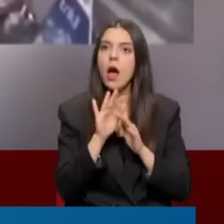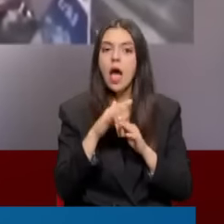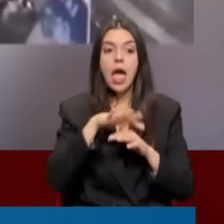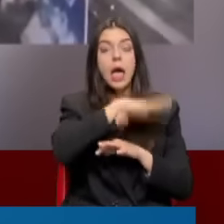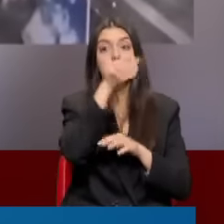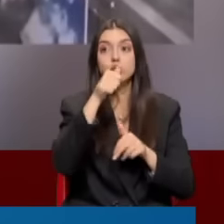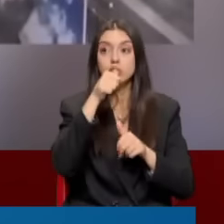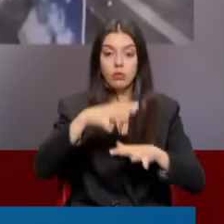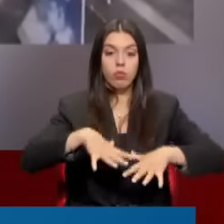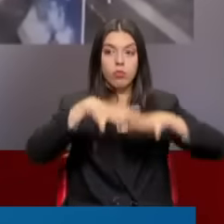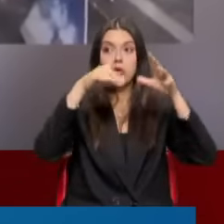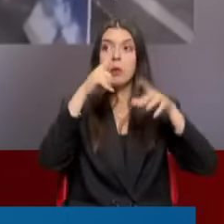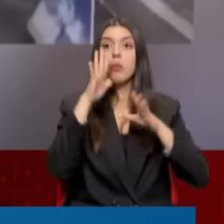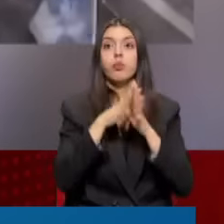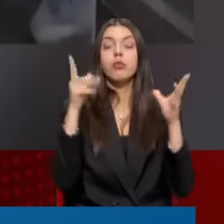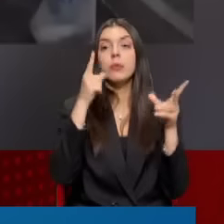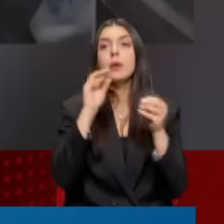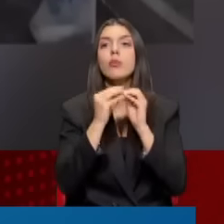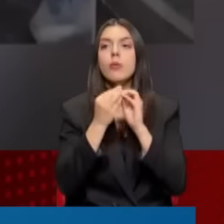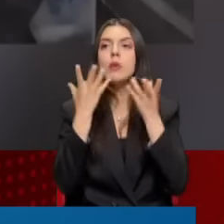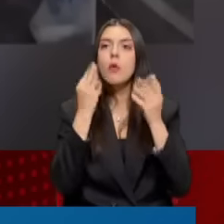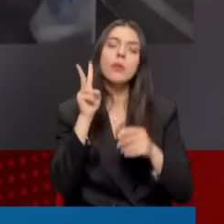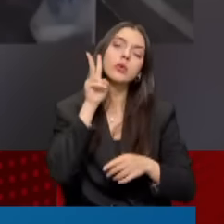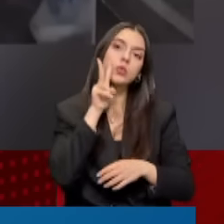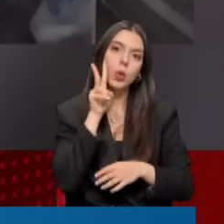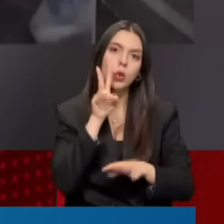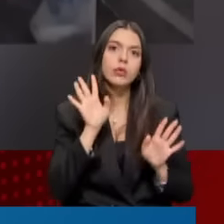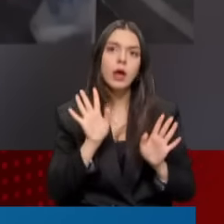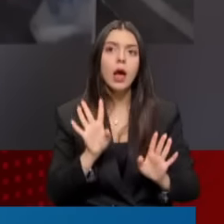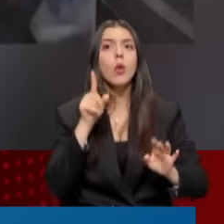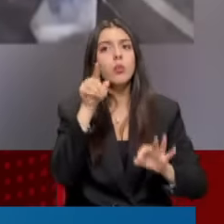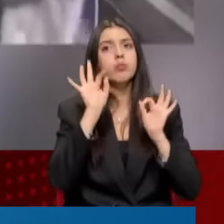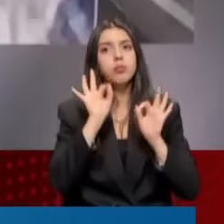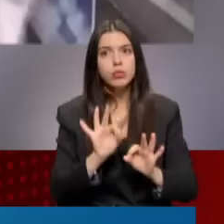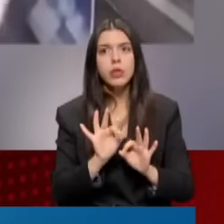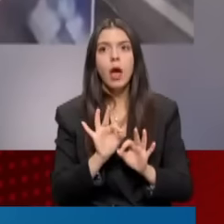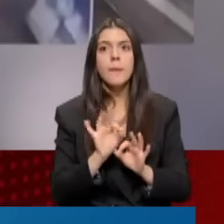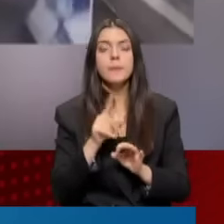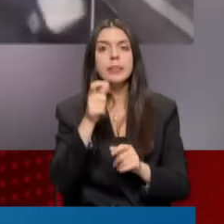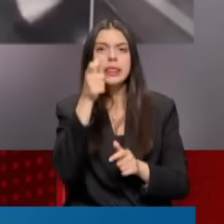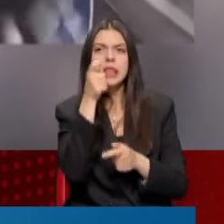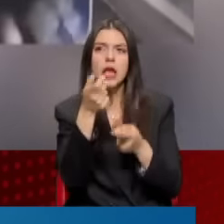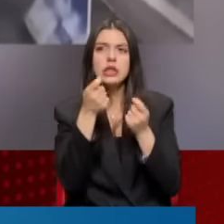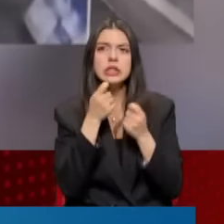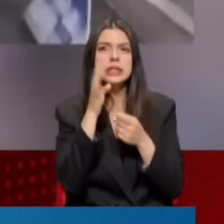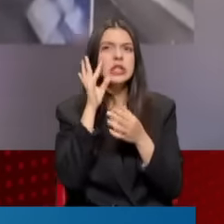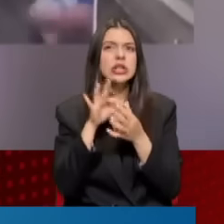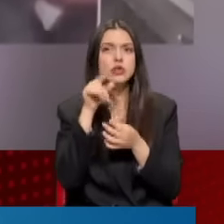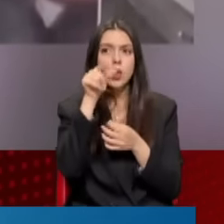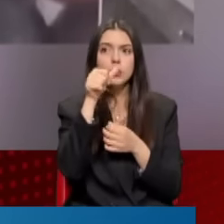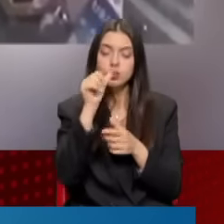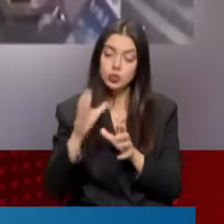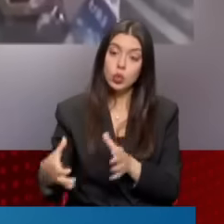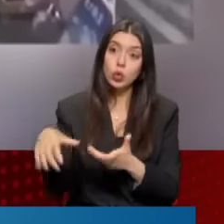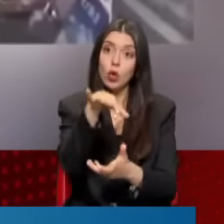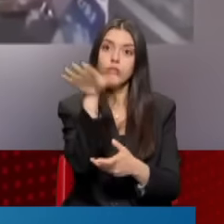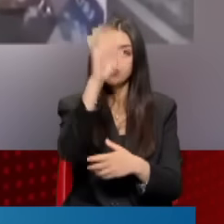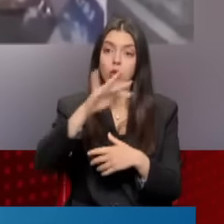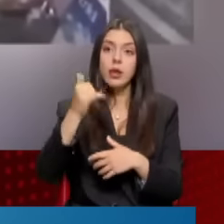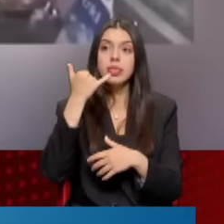su basacak kadar bir problem olmadığı görüldü Tabii burada asıl dikkat çekici olan kişinin o suları döküp